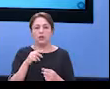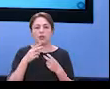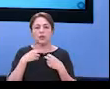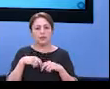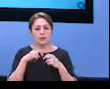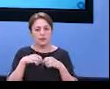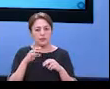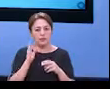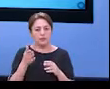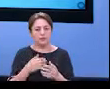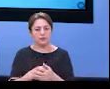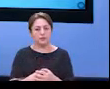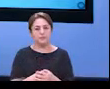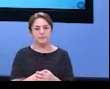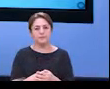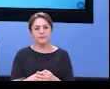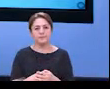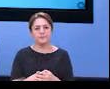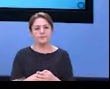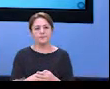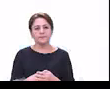qilib ko'ramiz.